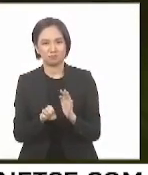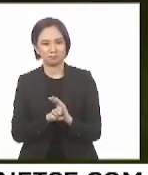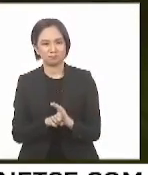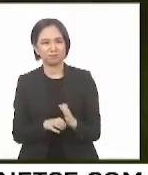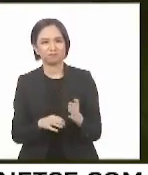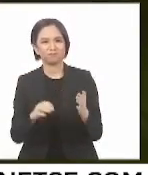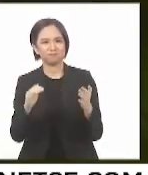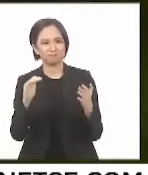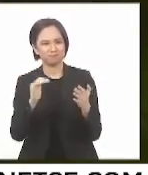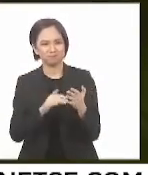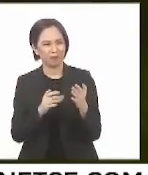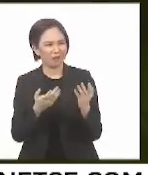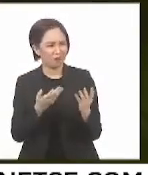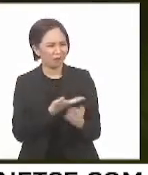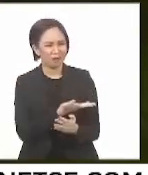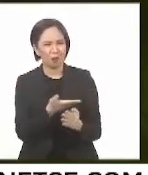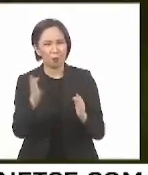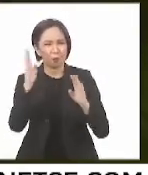sa kanila,